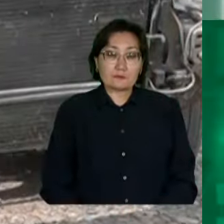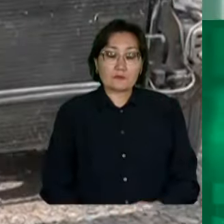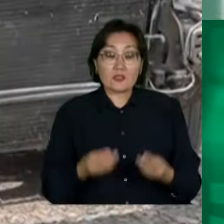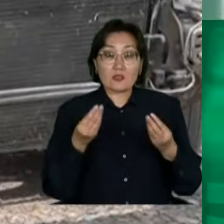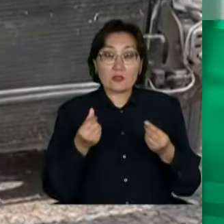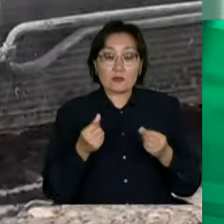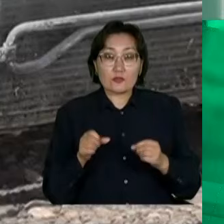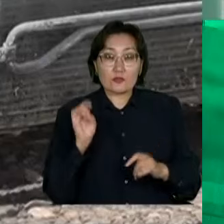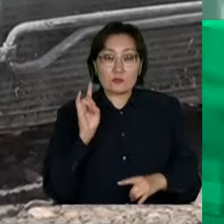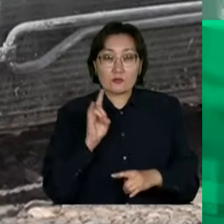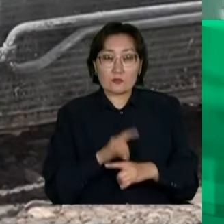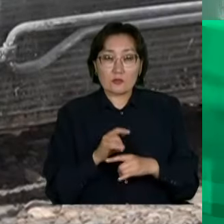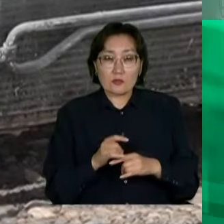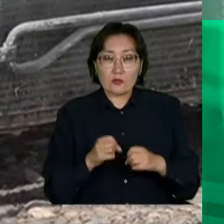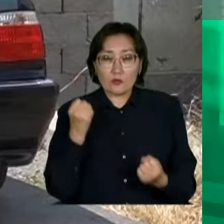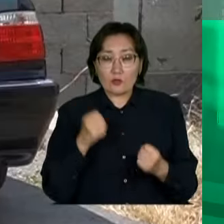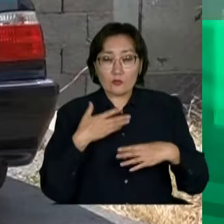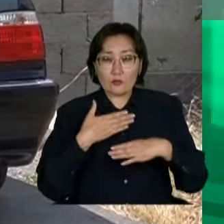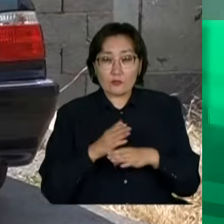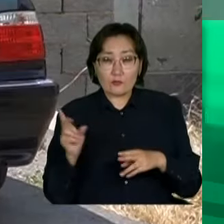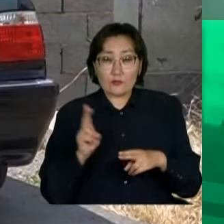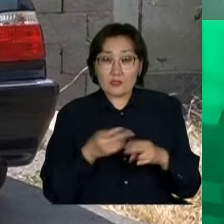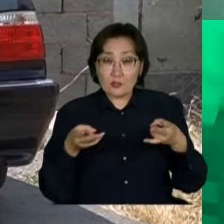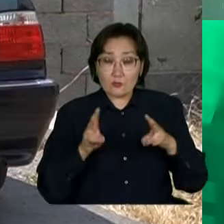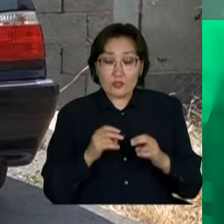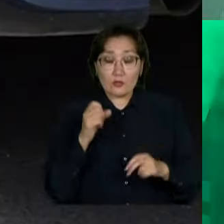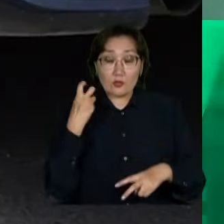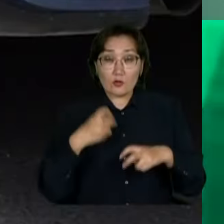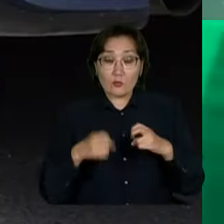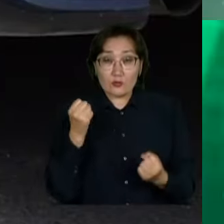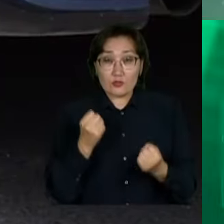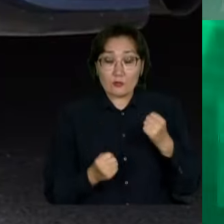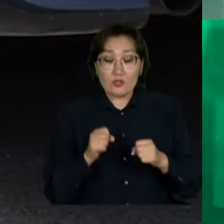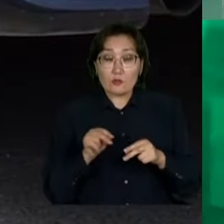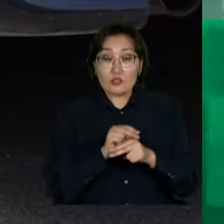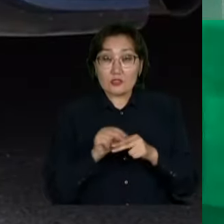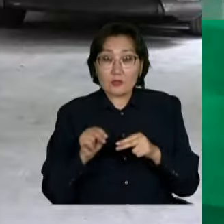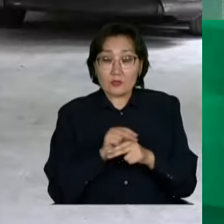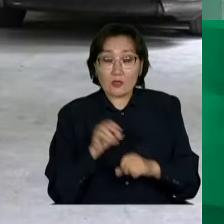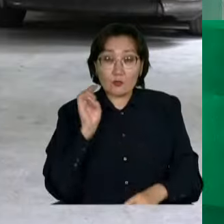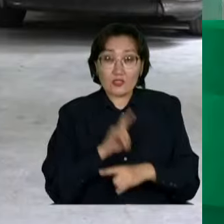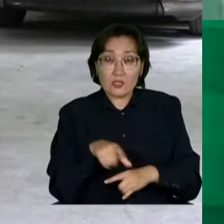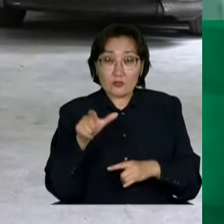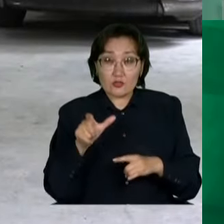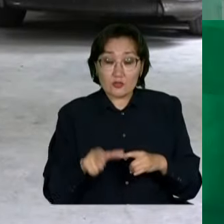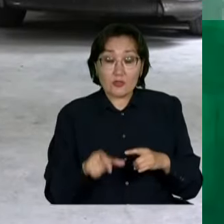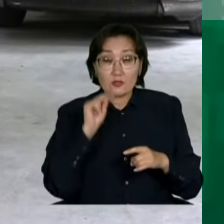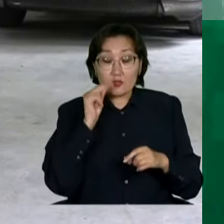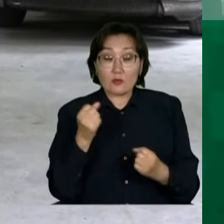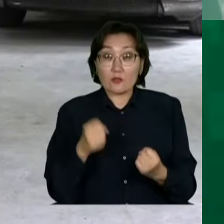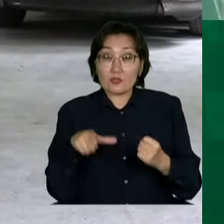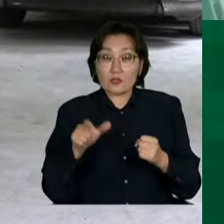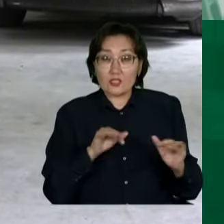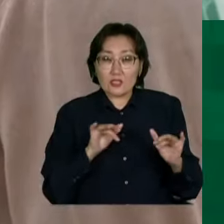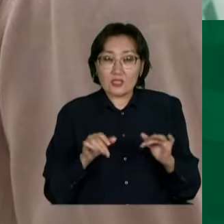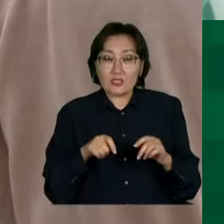Ақшадан қағылып көліктің кейбір бөлшектерінен айырылып қалған, бұзылған машиналарын жөндетеміз деп сан соққан шымкенттік жүргізушілердің ісі